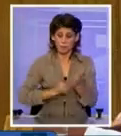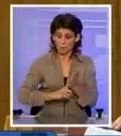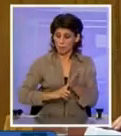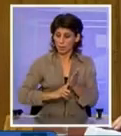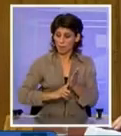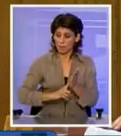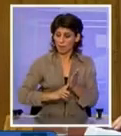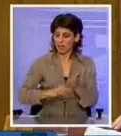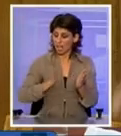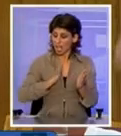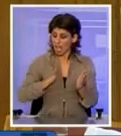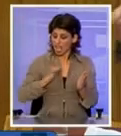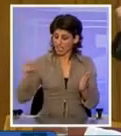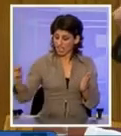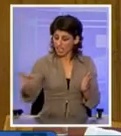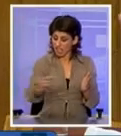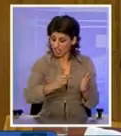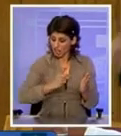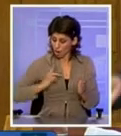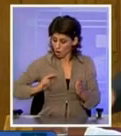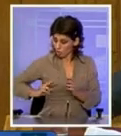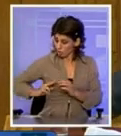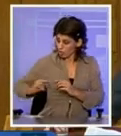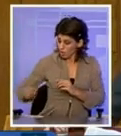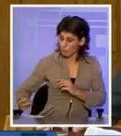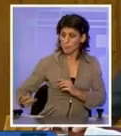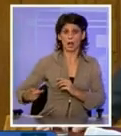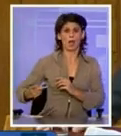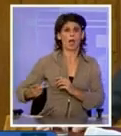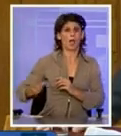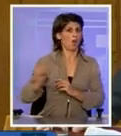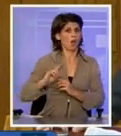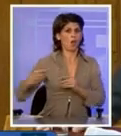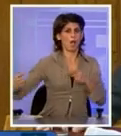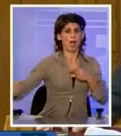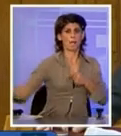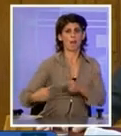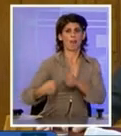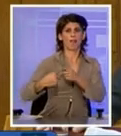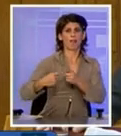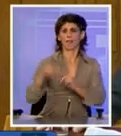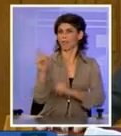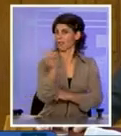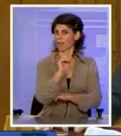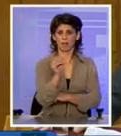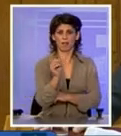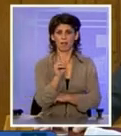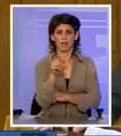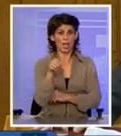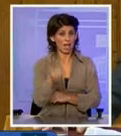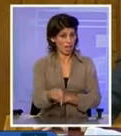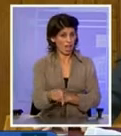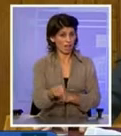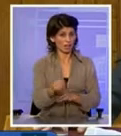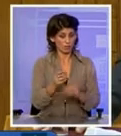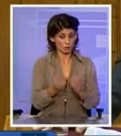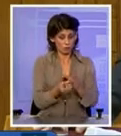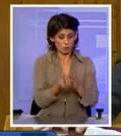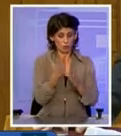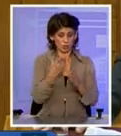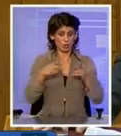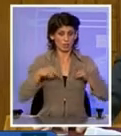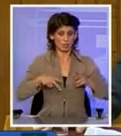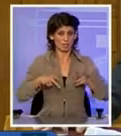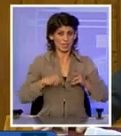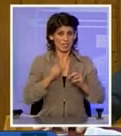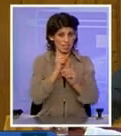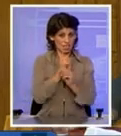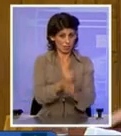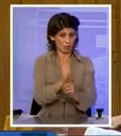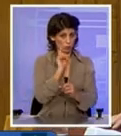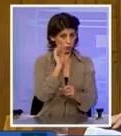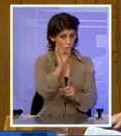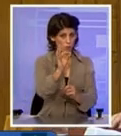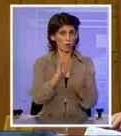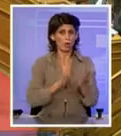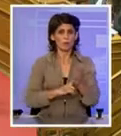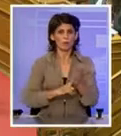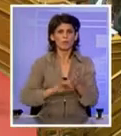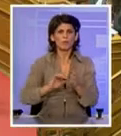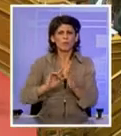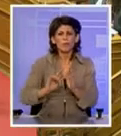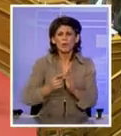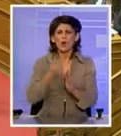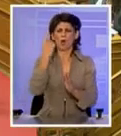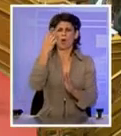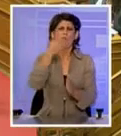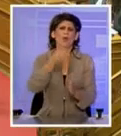Και όχι απέναντί σας. Θέλω να πω και κάτι άλλο. Αυτή εδώ η κυβέρνηση του ειδικού σκοπού, κύριε συνάδελφε, παρακαλώ, ολοκληρώστε. Έπρεπε να έχει δώσει πρώτη το